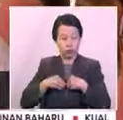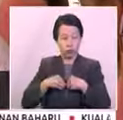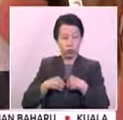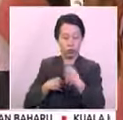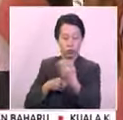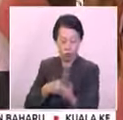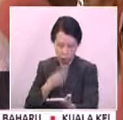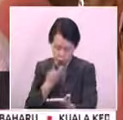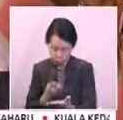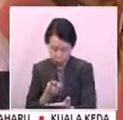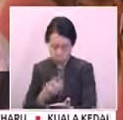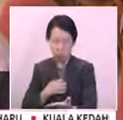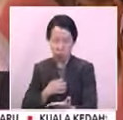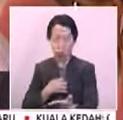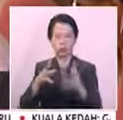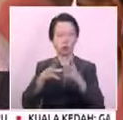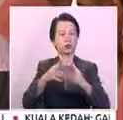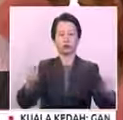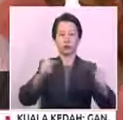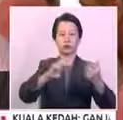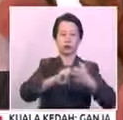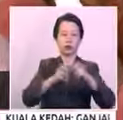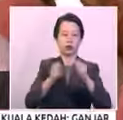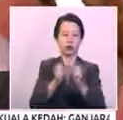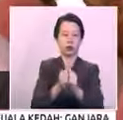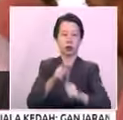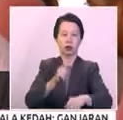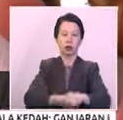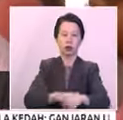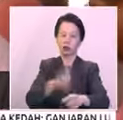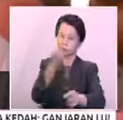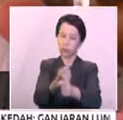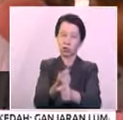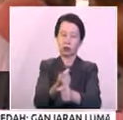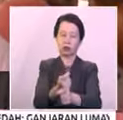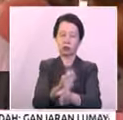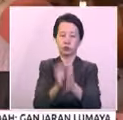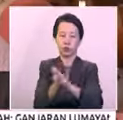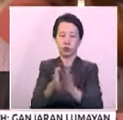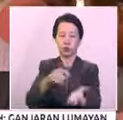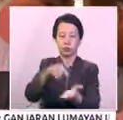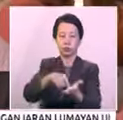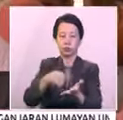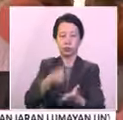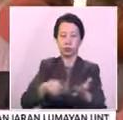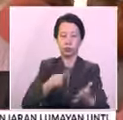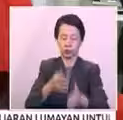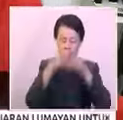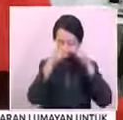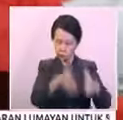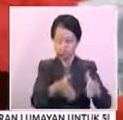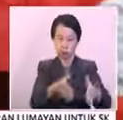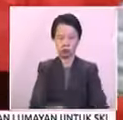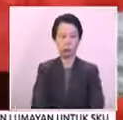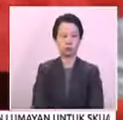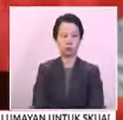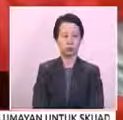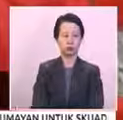akan dilihat dan diselesaikan masalah itu dalam masa yang ditetapkan. Jadi ini adalah apa yang kita beri penekanan.